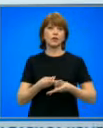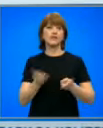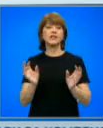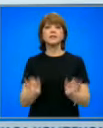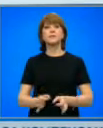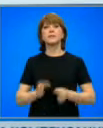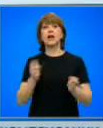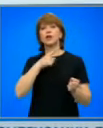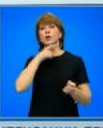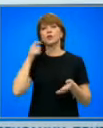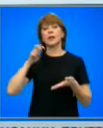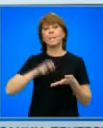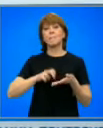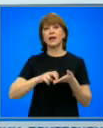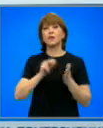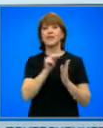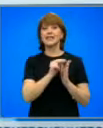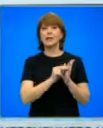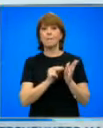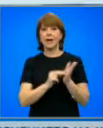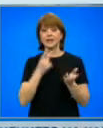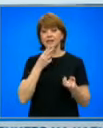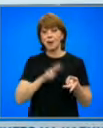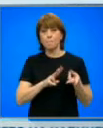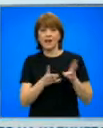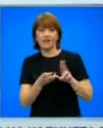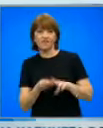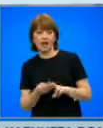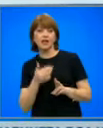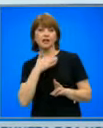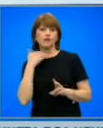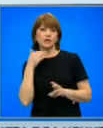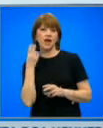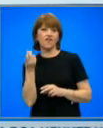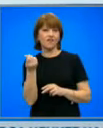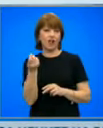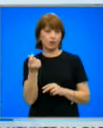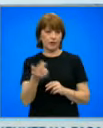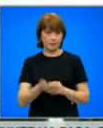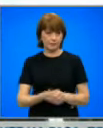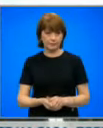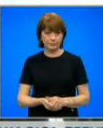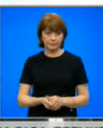банкови сметки за прехвърляне на чуждестранни валути. Банката пък ще ги използва за закупуване на рубли.